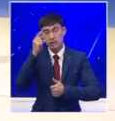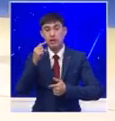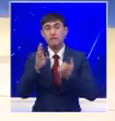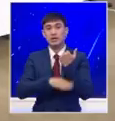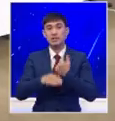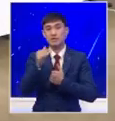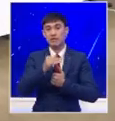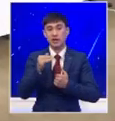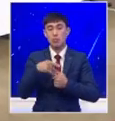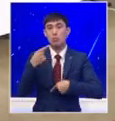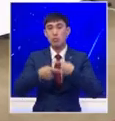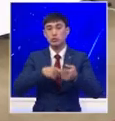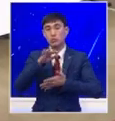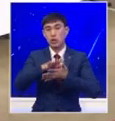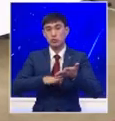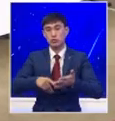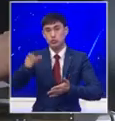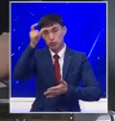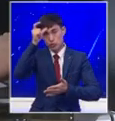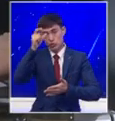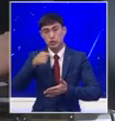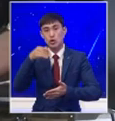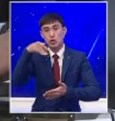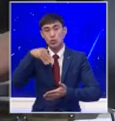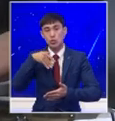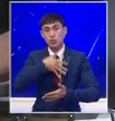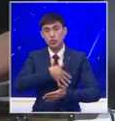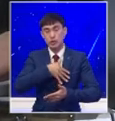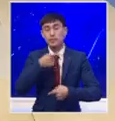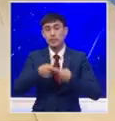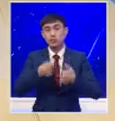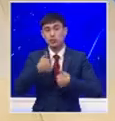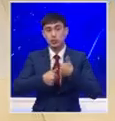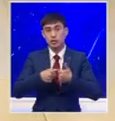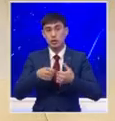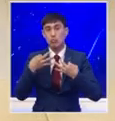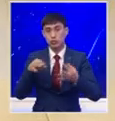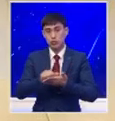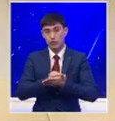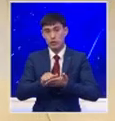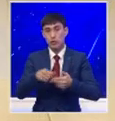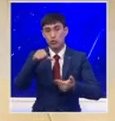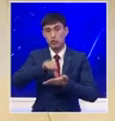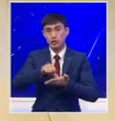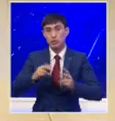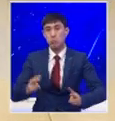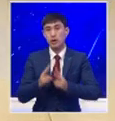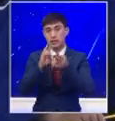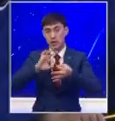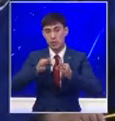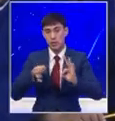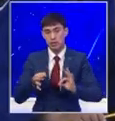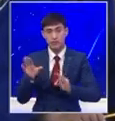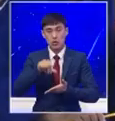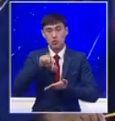конце февраля, а после продолжатся в Турции и Грузии. В свою очередь, этот турнир – своего рода путевка на участие в Парижской Олимпиаде. А потому